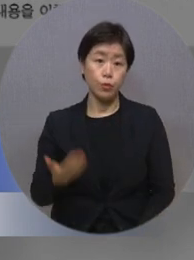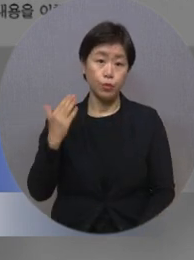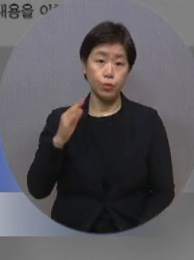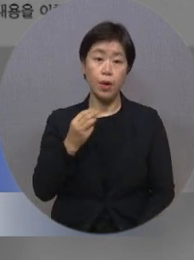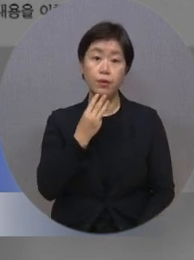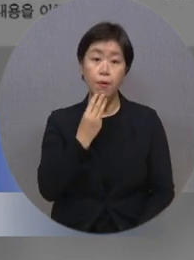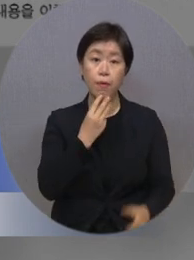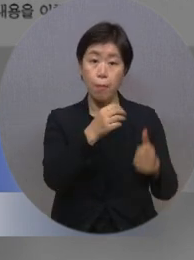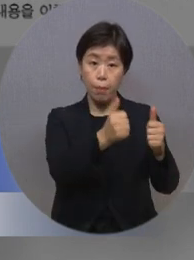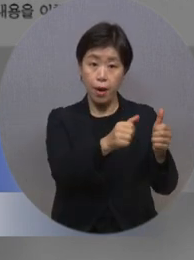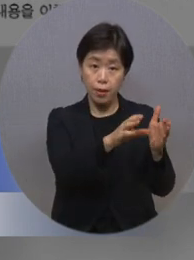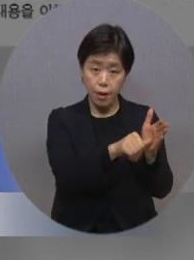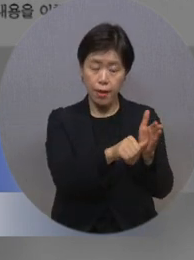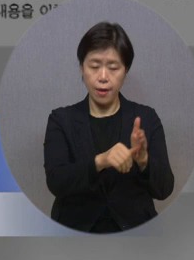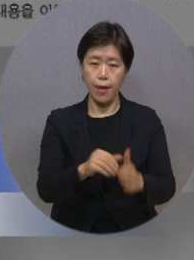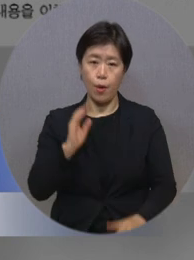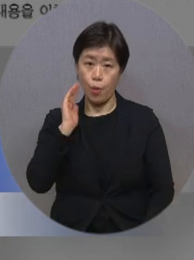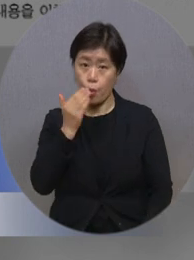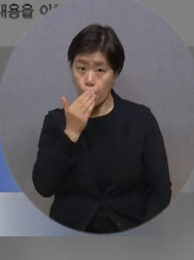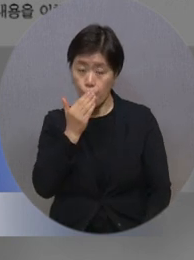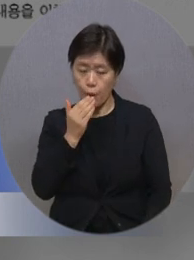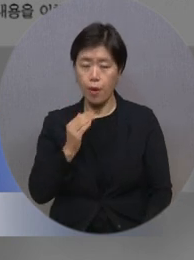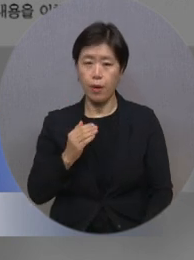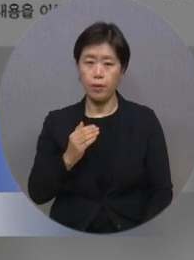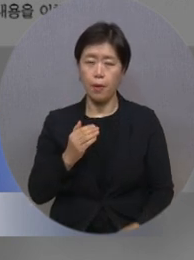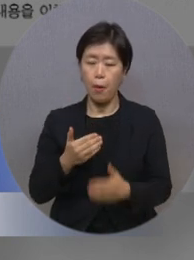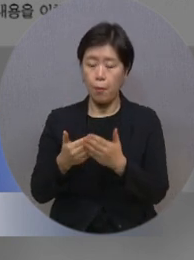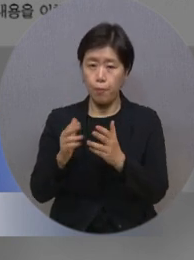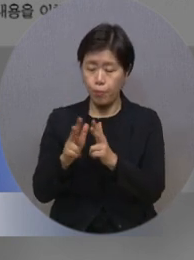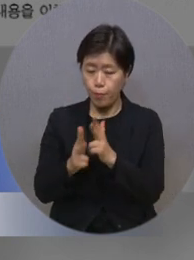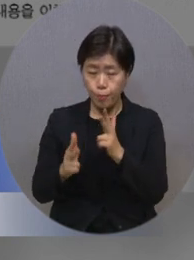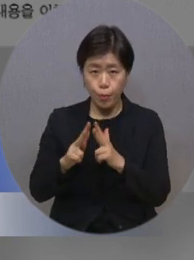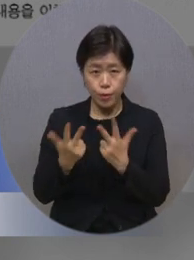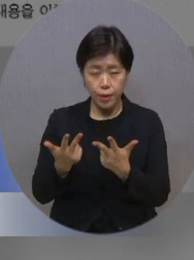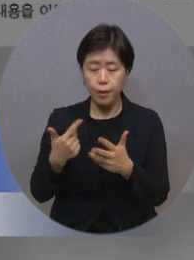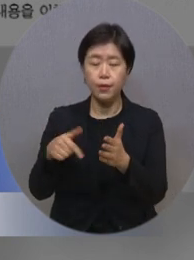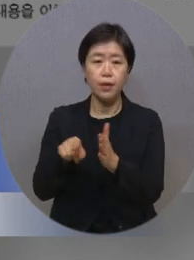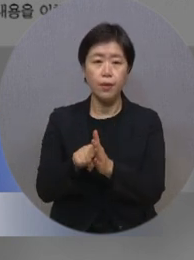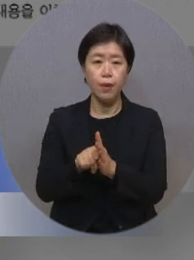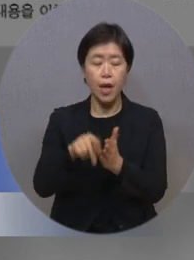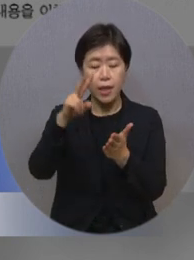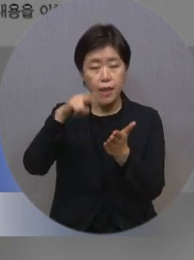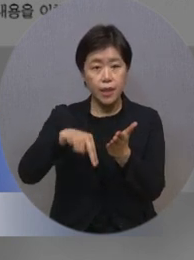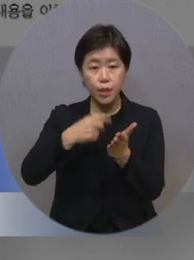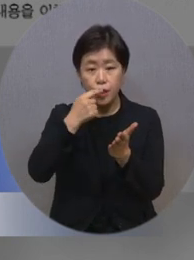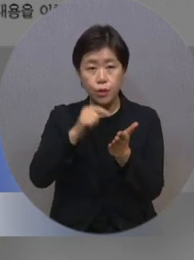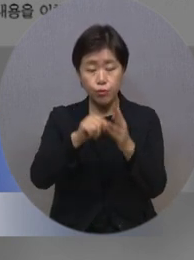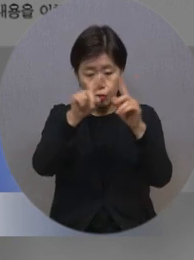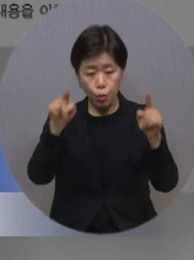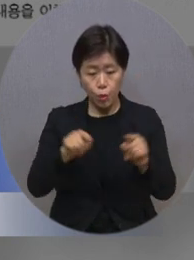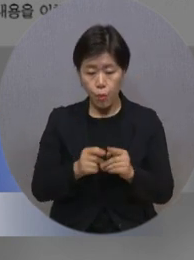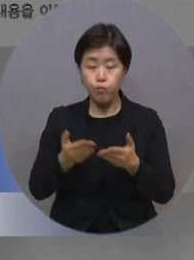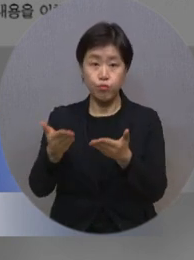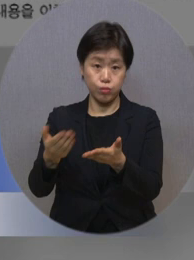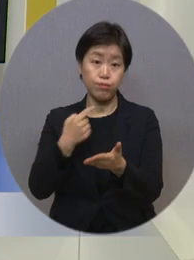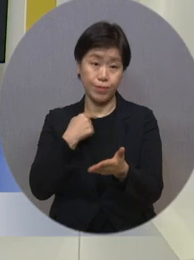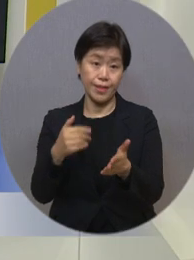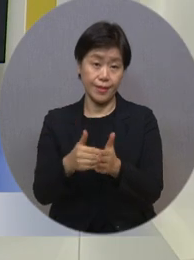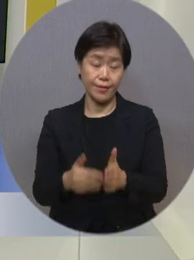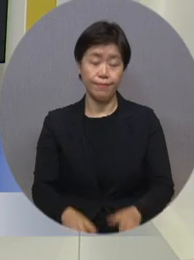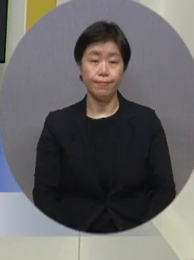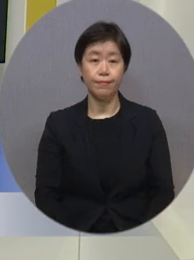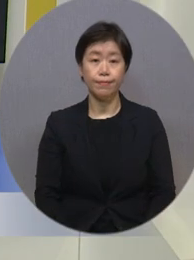서울행정법원이 청각장애인 원고의 이해를 돕기 위해 이즈리드 형식의 판결문을 제공한 바 있습니다